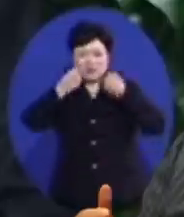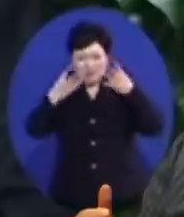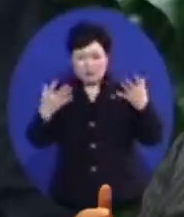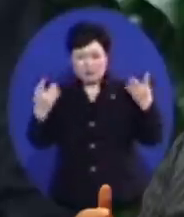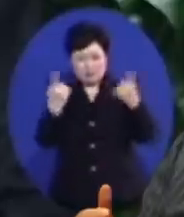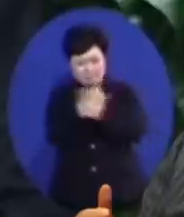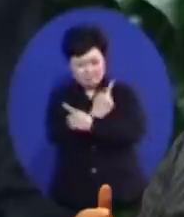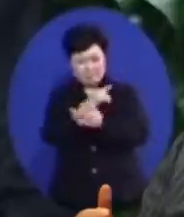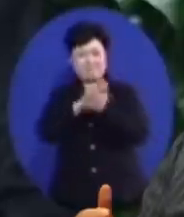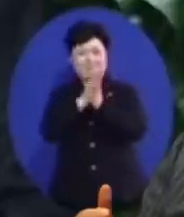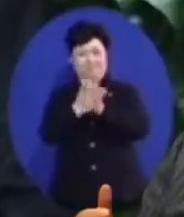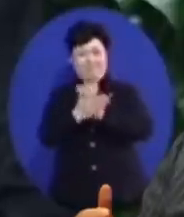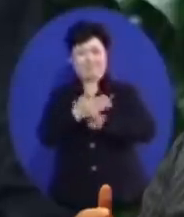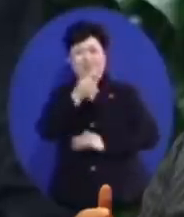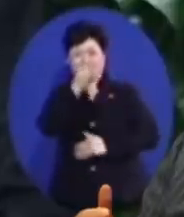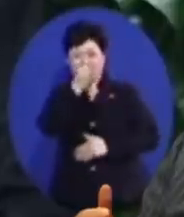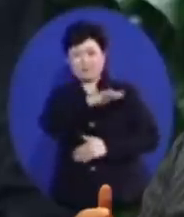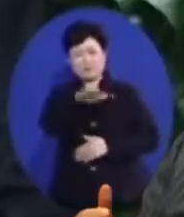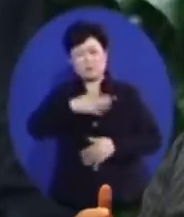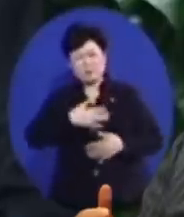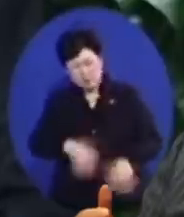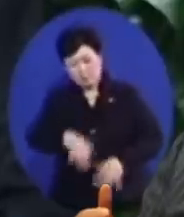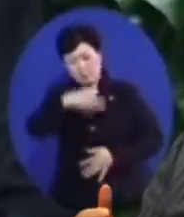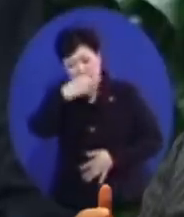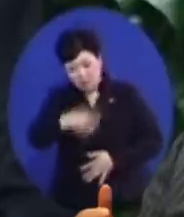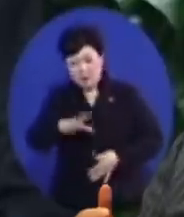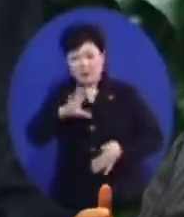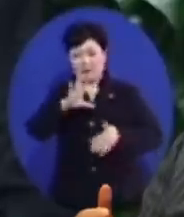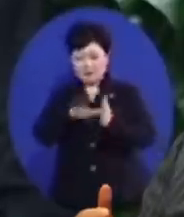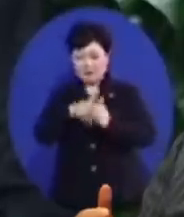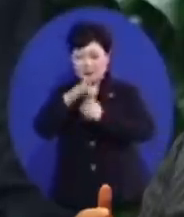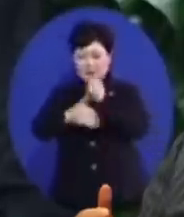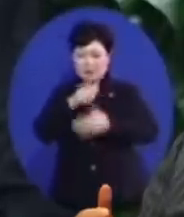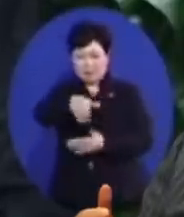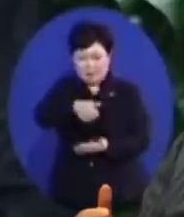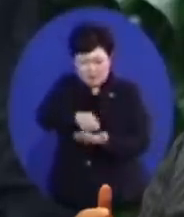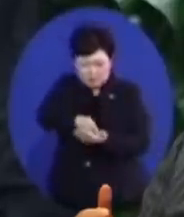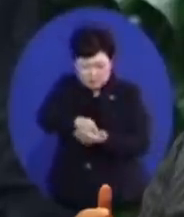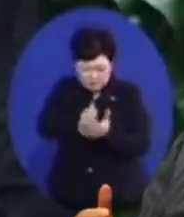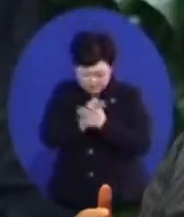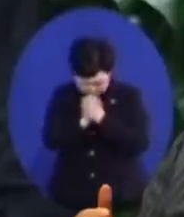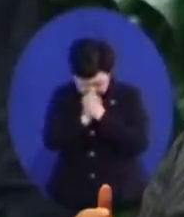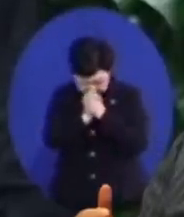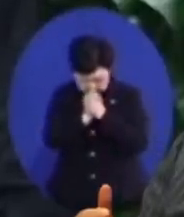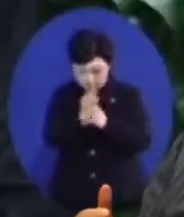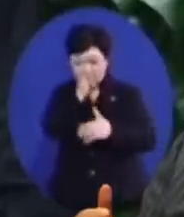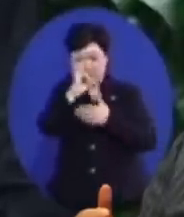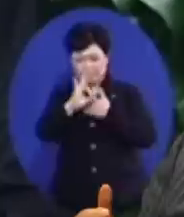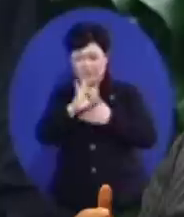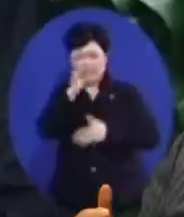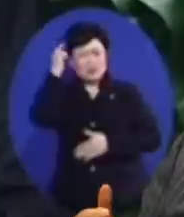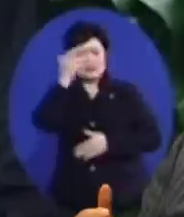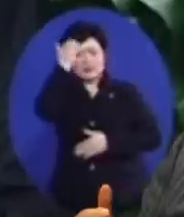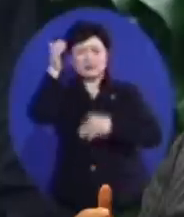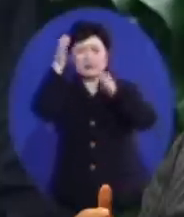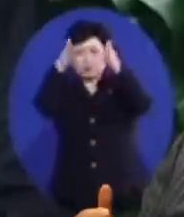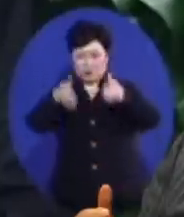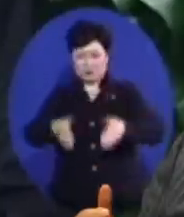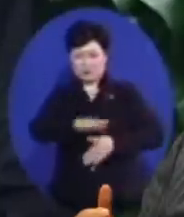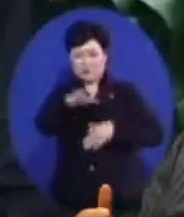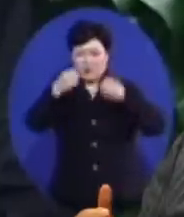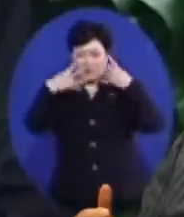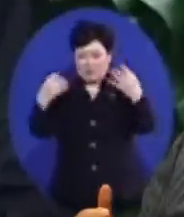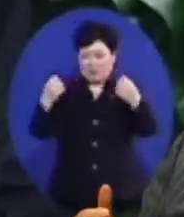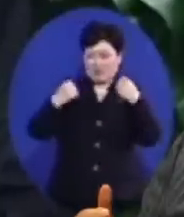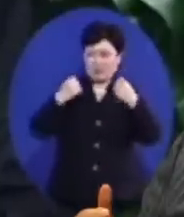것입니다. 우리가 피곤하고 지칠 때도 하나님 앞에 엎드려서 있으면 성령으로 말미암아 우리에게 새 힘이